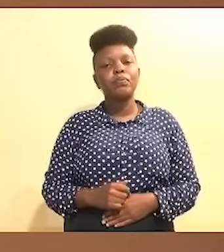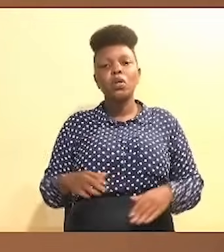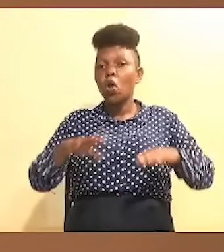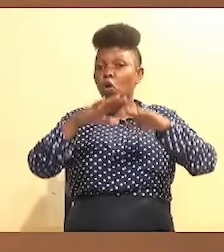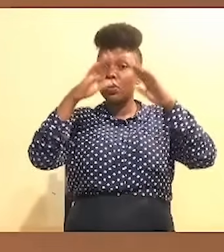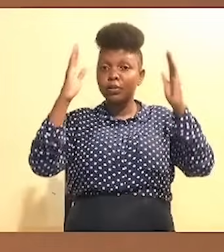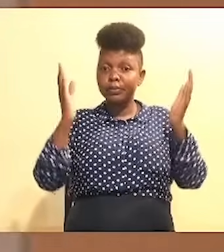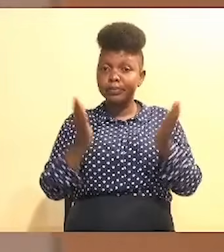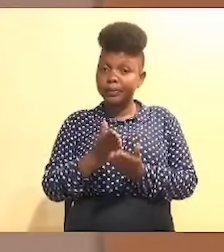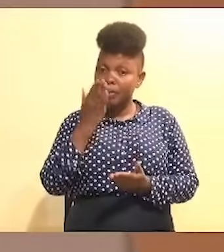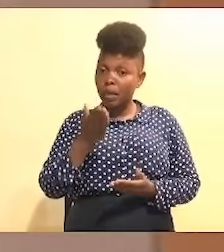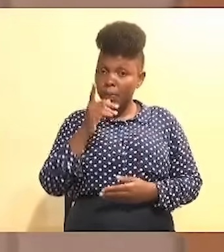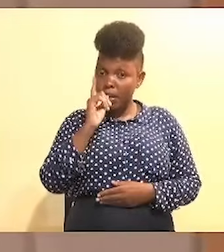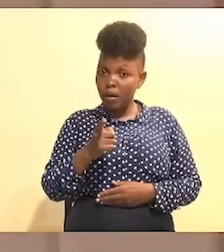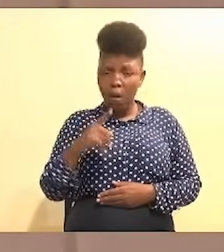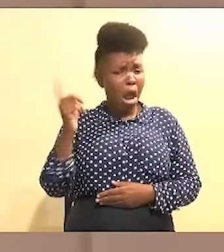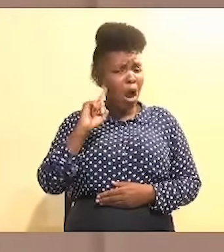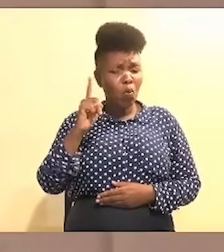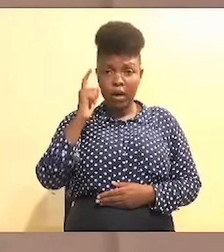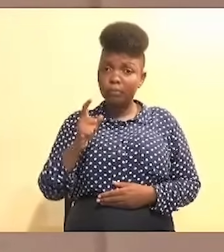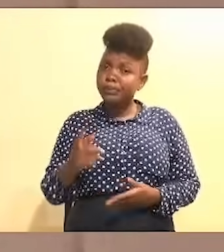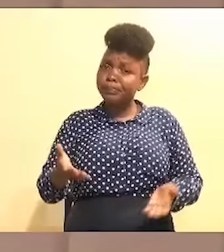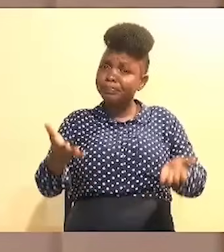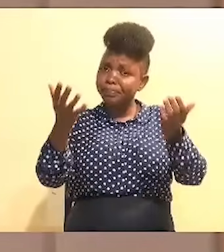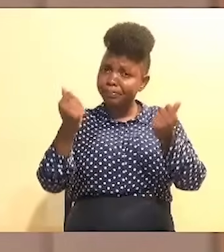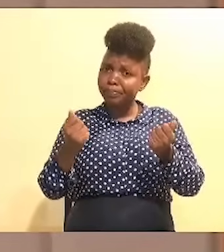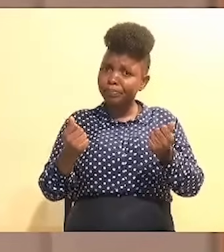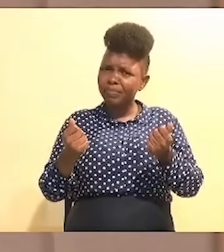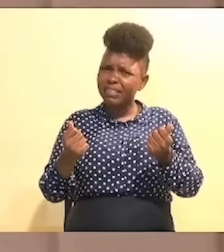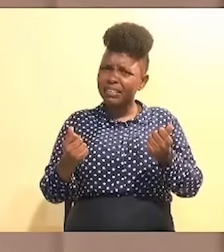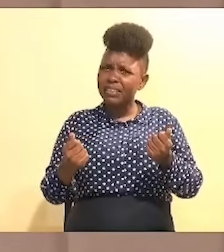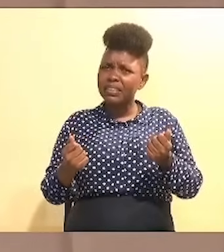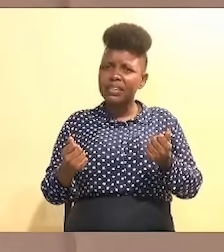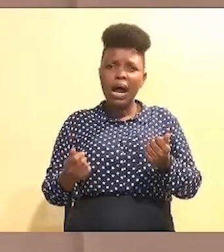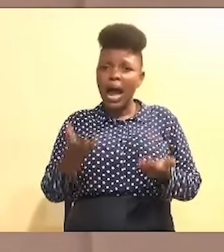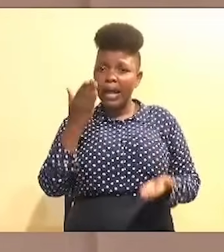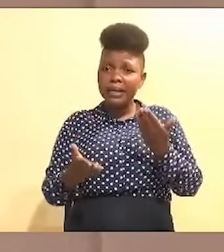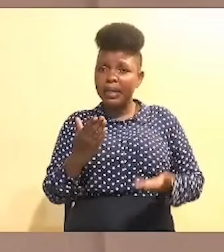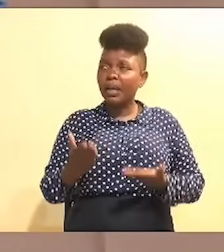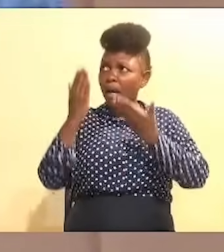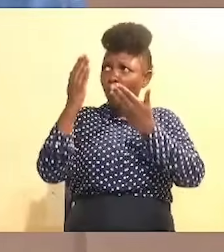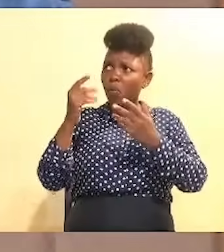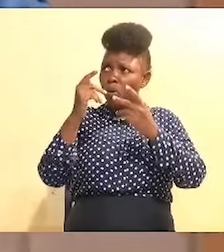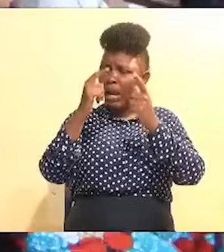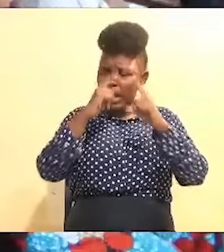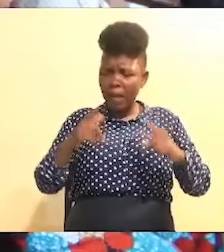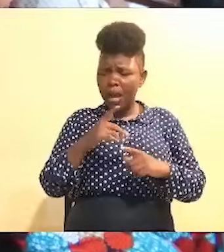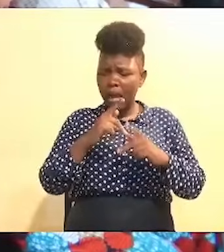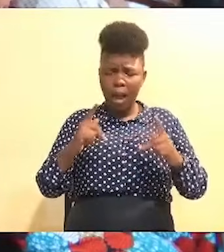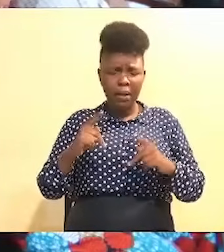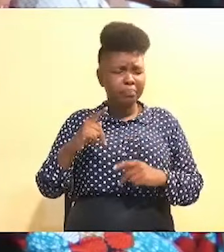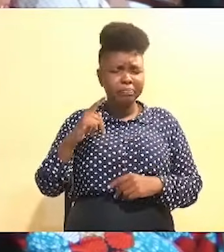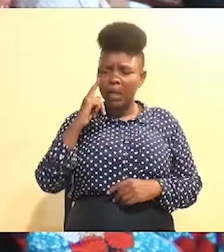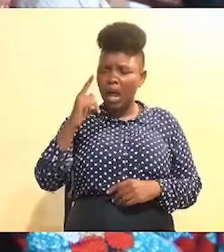Dunia hapa ilipo sasa hivi, hakuna mtu ambaye anaweza akapingana na mimi. Labda kama haoni vizuri, dalili